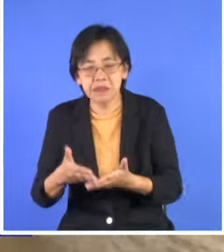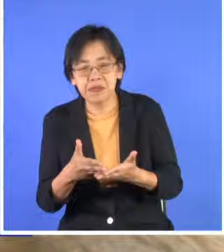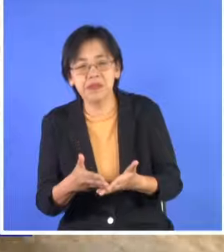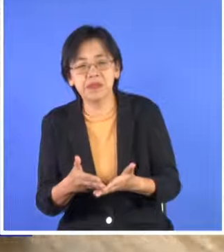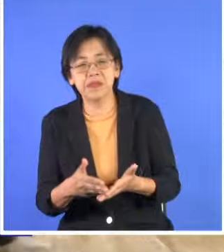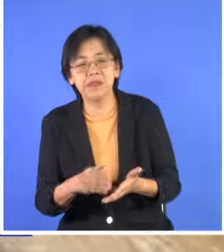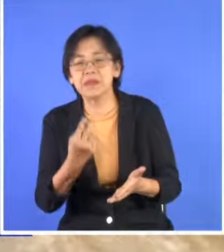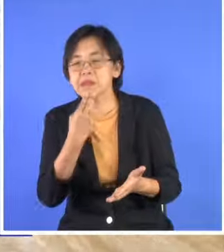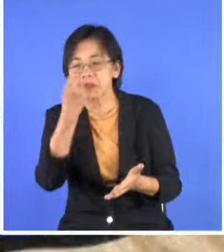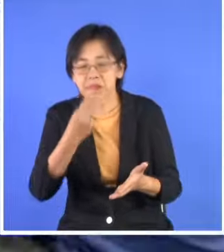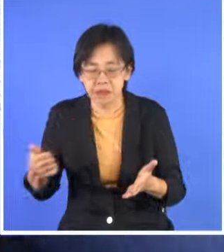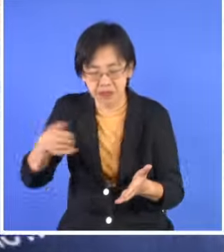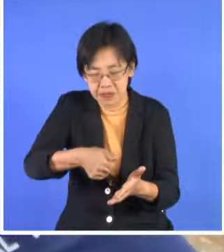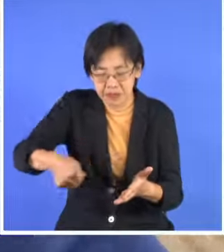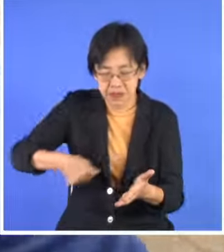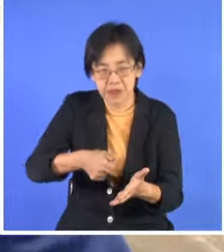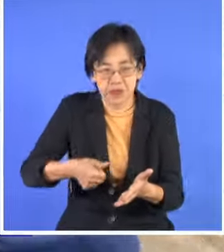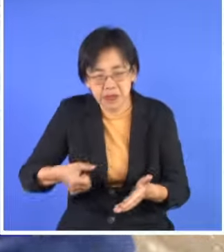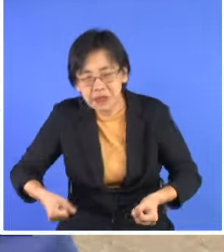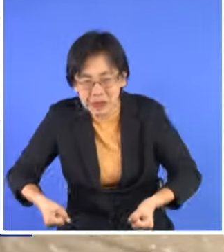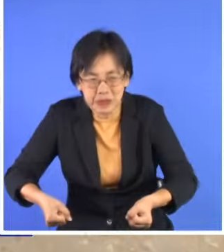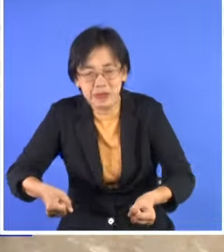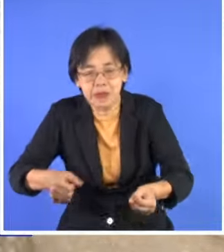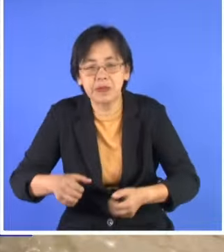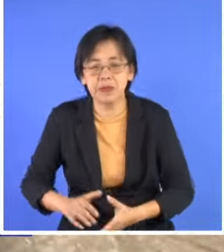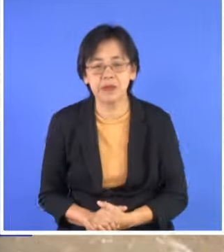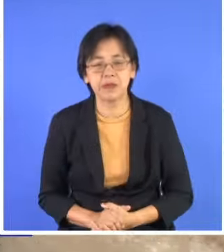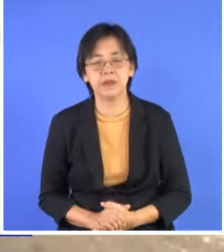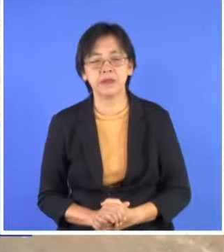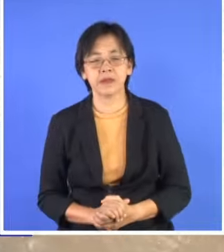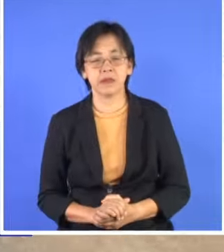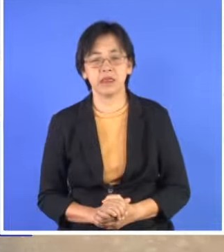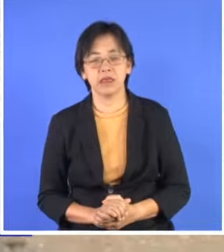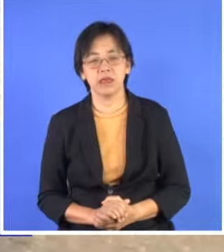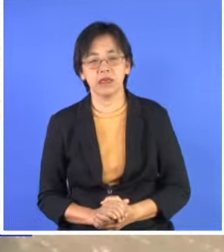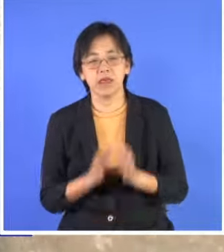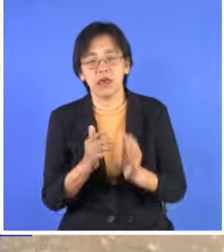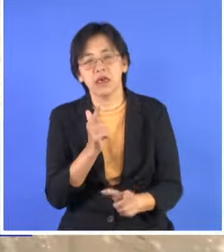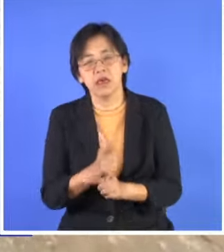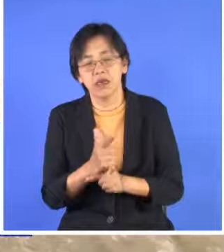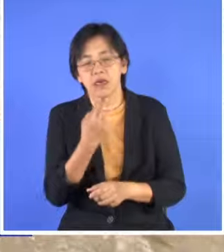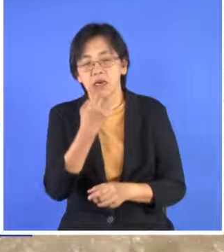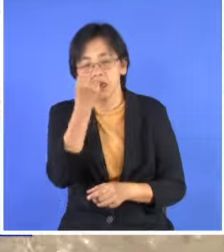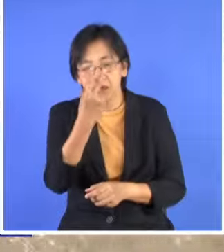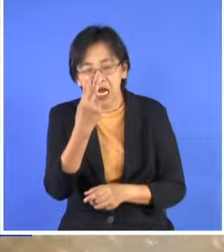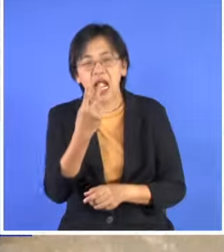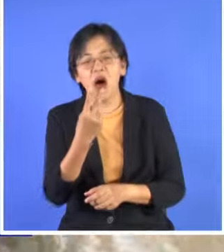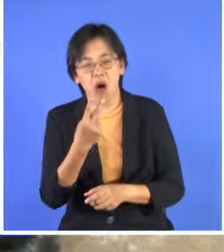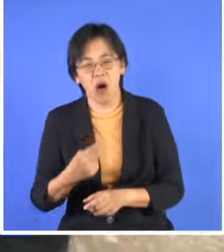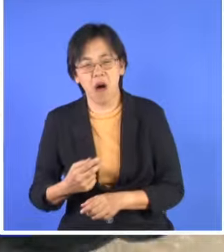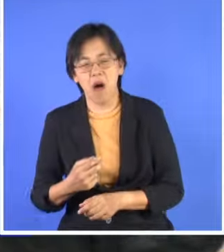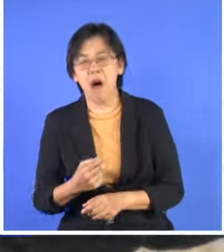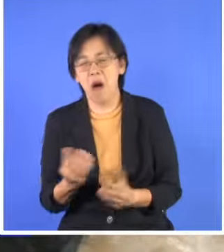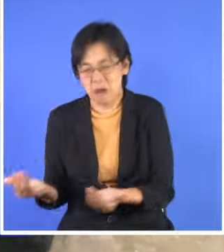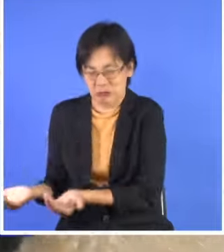ไปช่วยเหลือนะครับอ่านายกูซนิโกโดชนี่เจ้าของฟาร์มเลี้ยงแพะไว้ขนย้ายแพะจำนวน